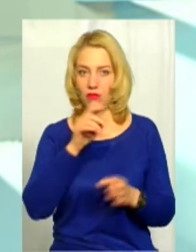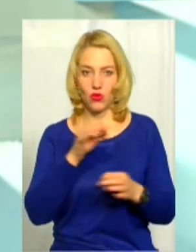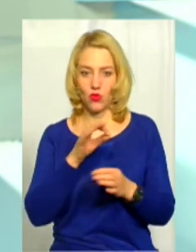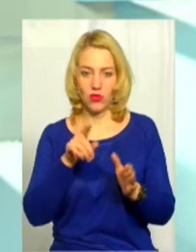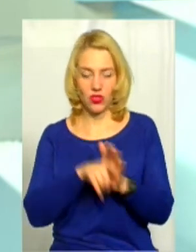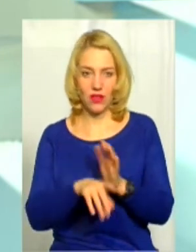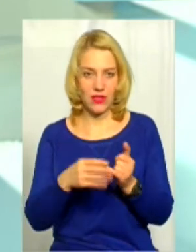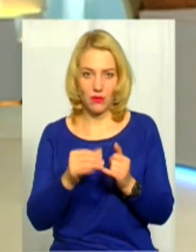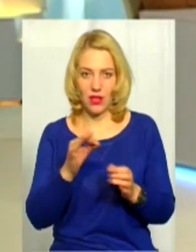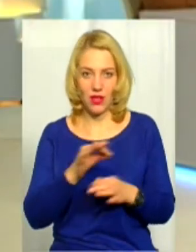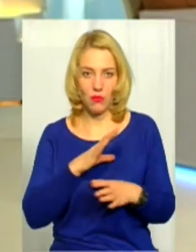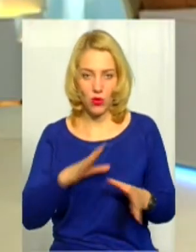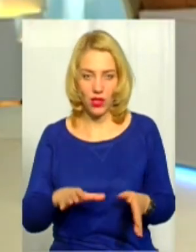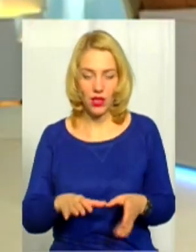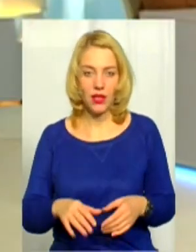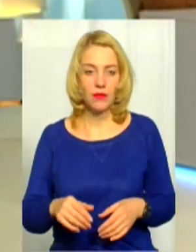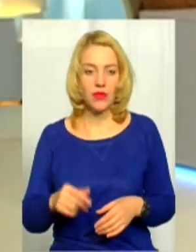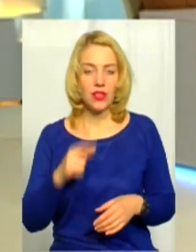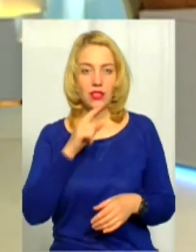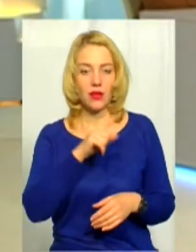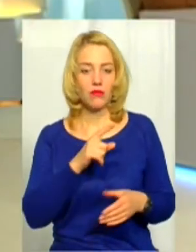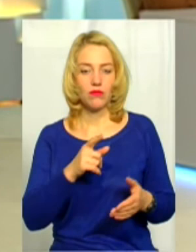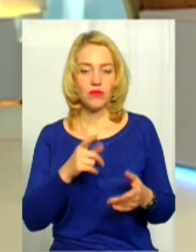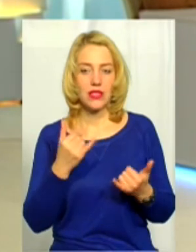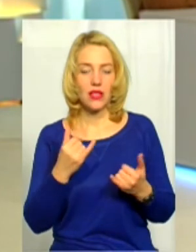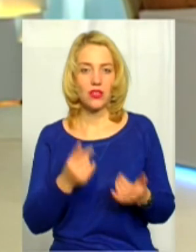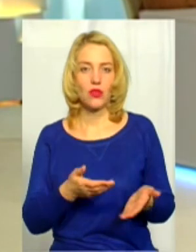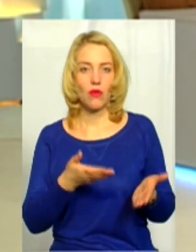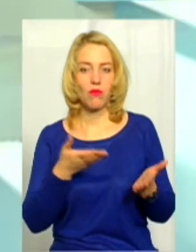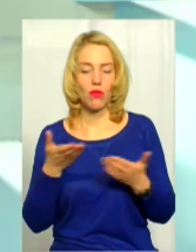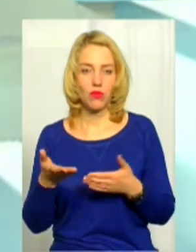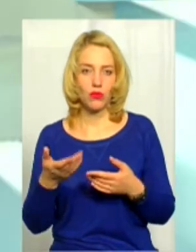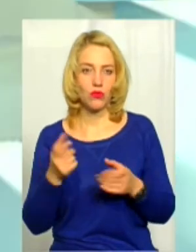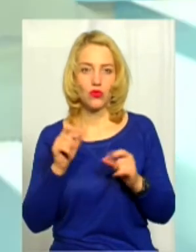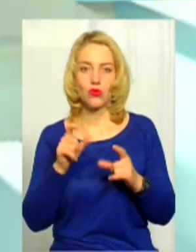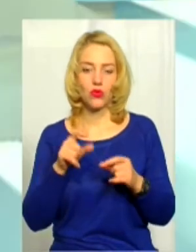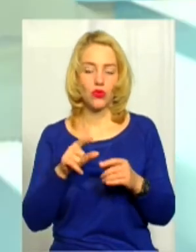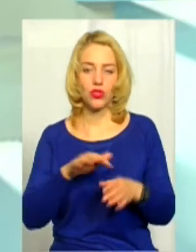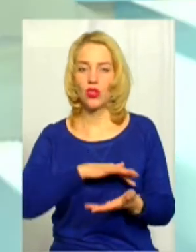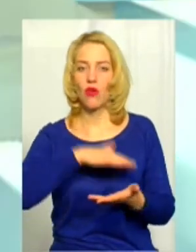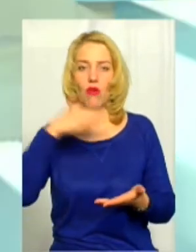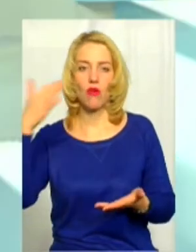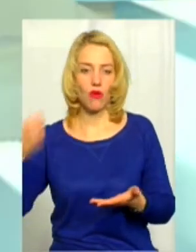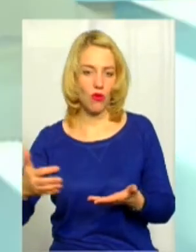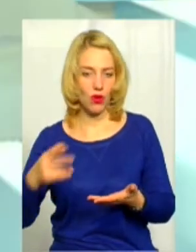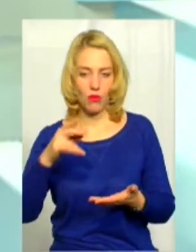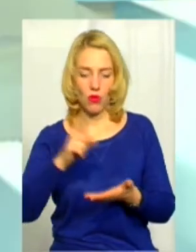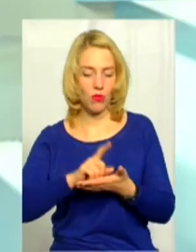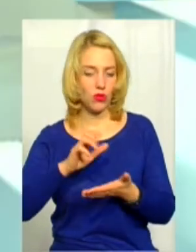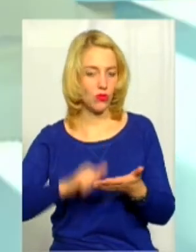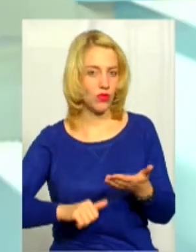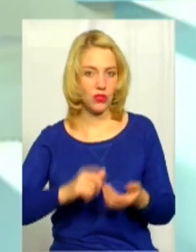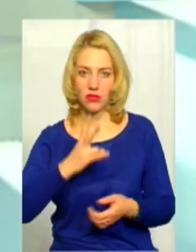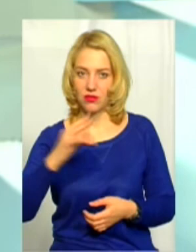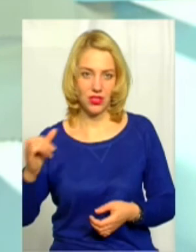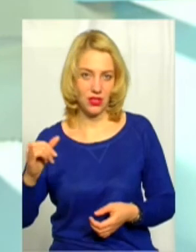була, що там, як в нас зараз пропонують, там золоті гори пообіцяють там по оподаткуванню і так далі. Ні, йшли